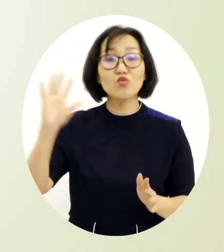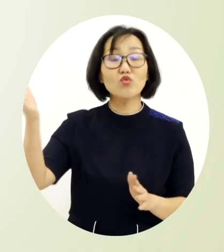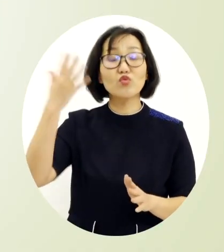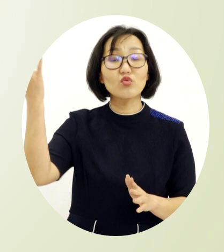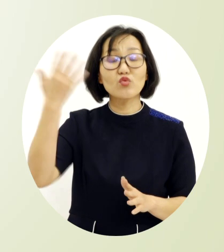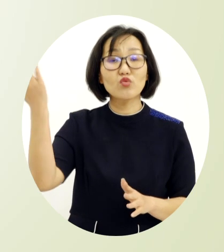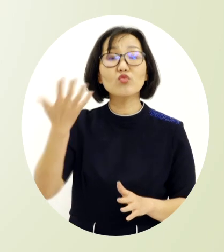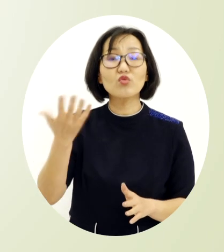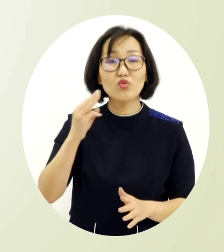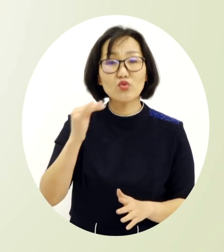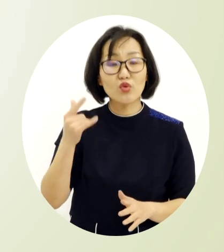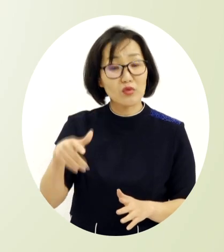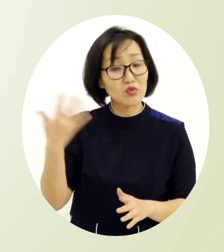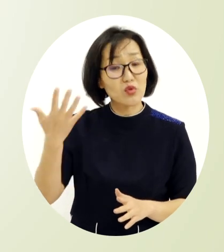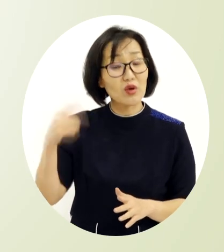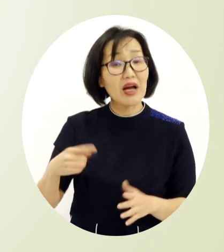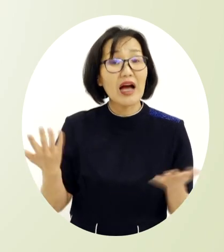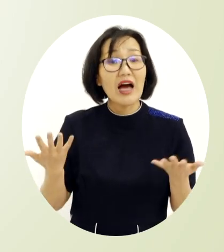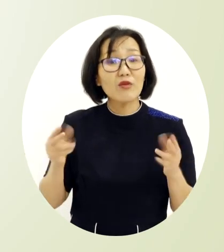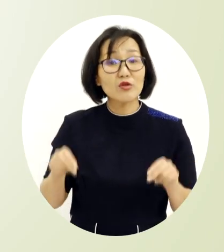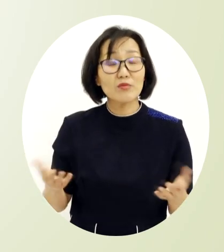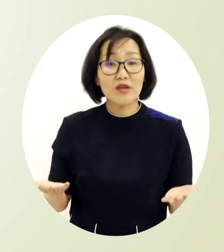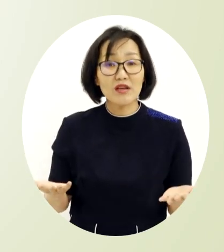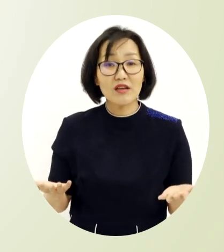шуурга хаан болсон байж болох вэ?